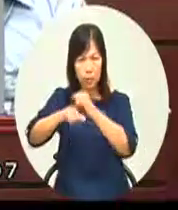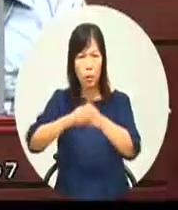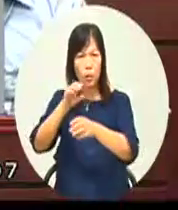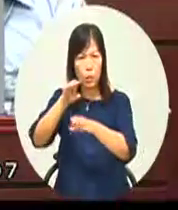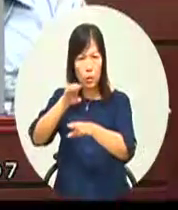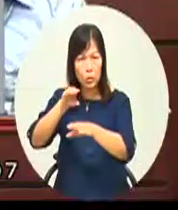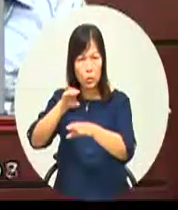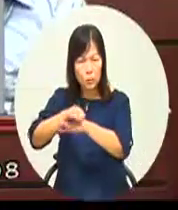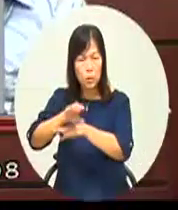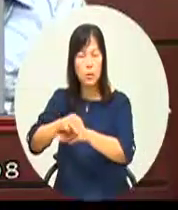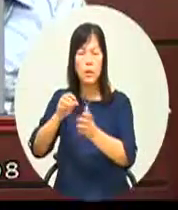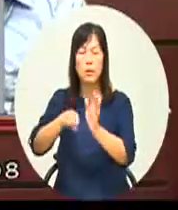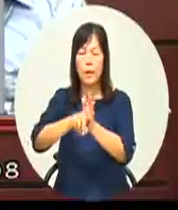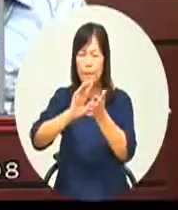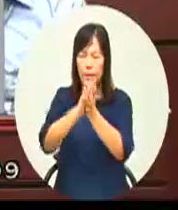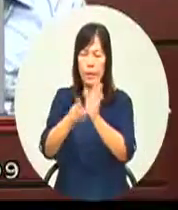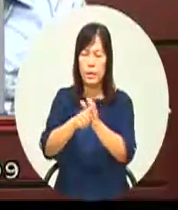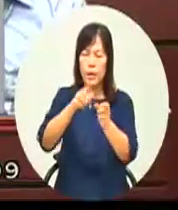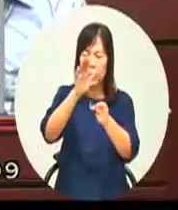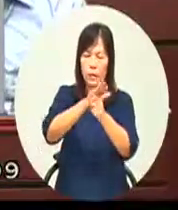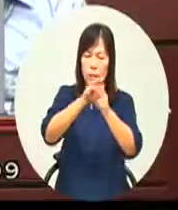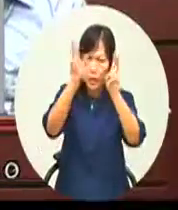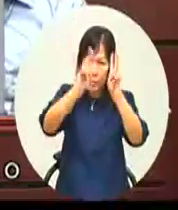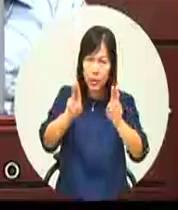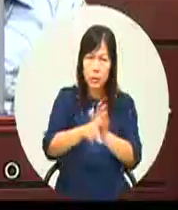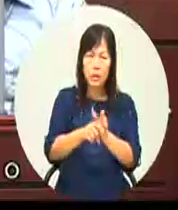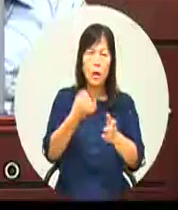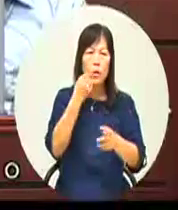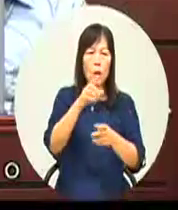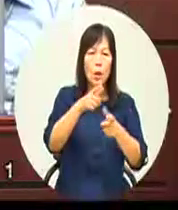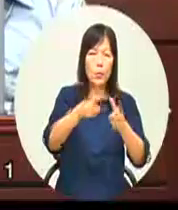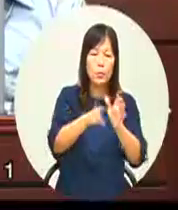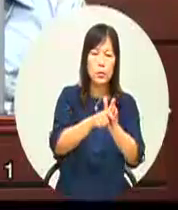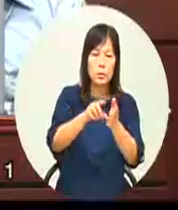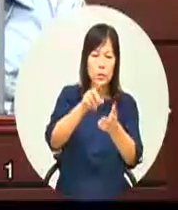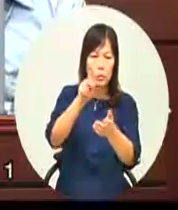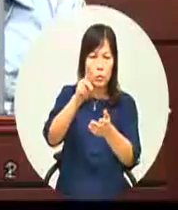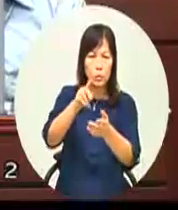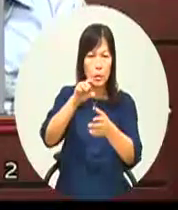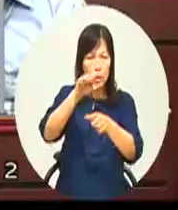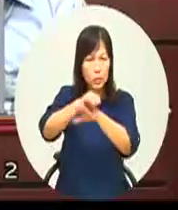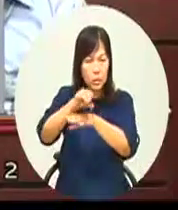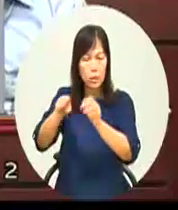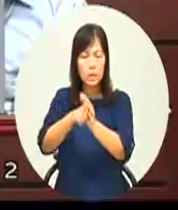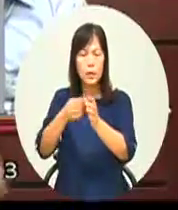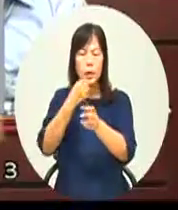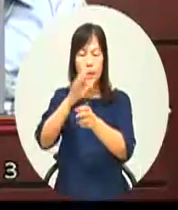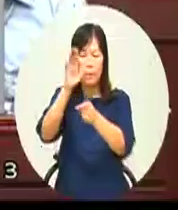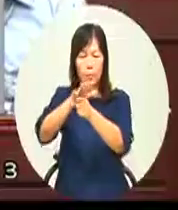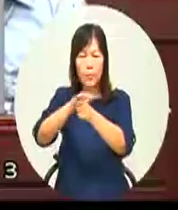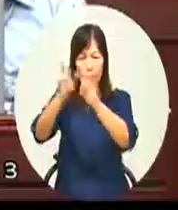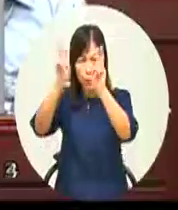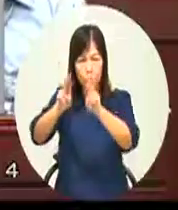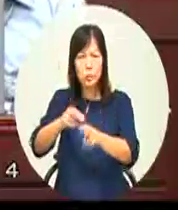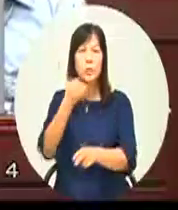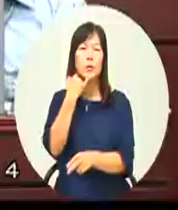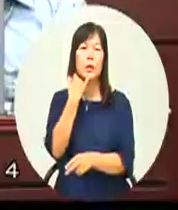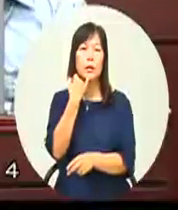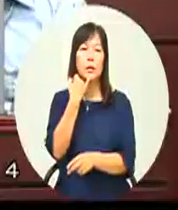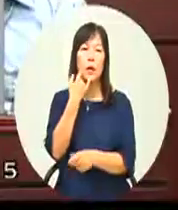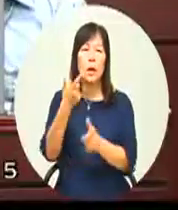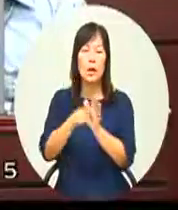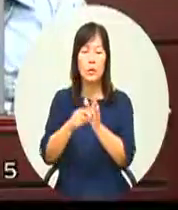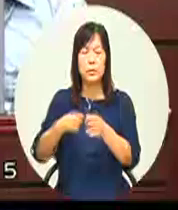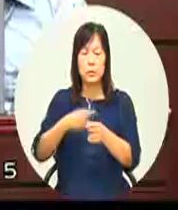这个充电桩让那一些，非这个租赁系统的电动车也可以充电，哦，所以它不是只是为了它那个系